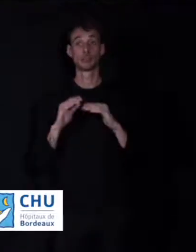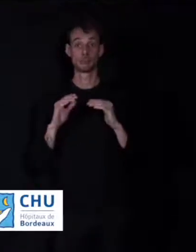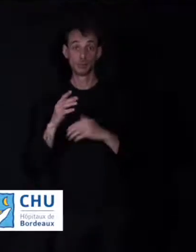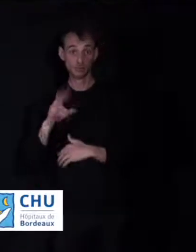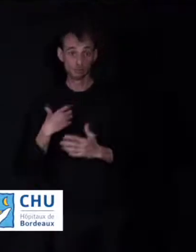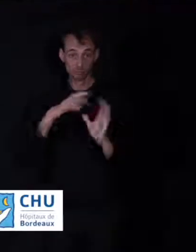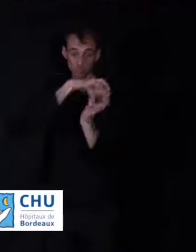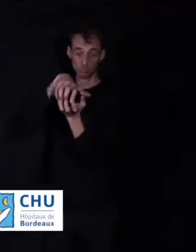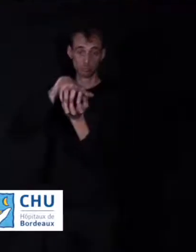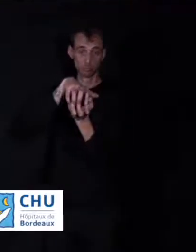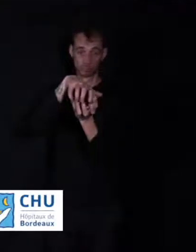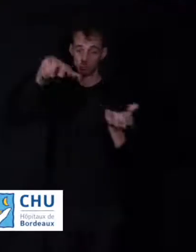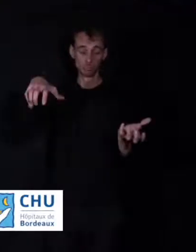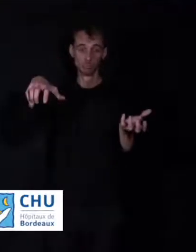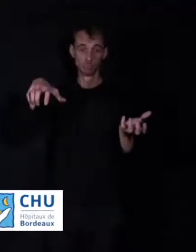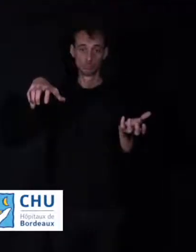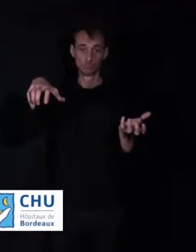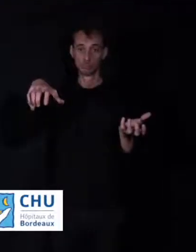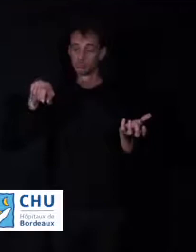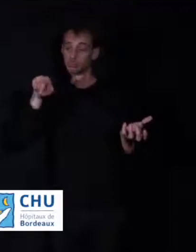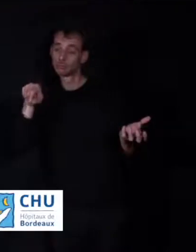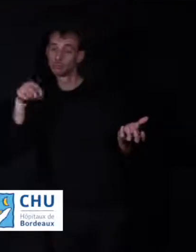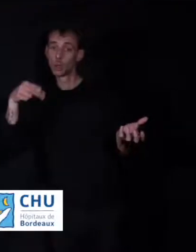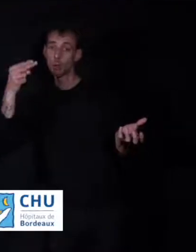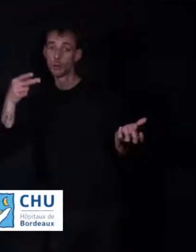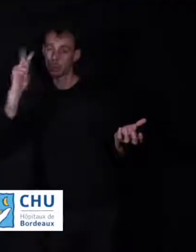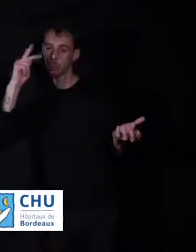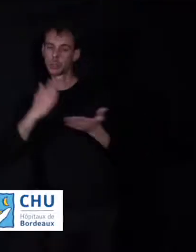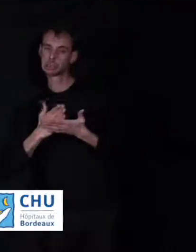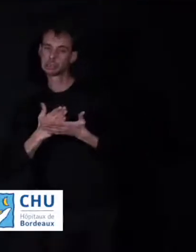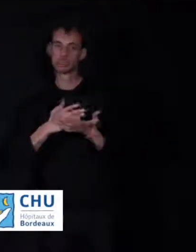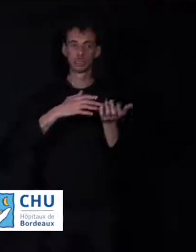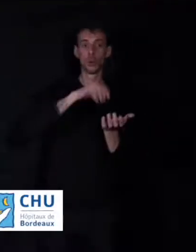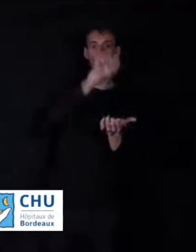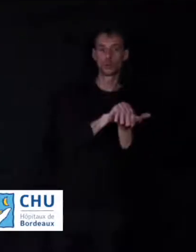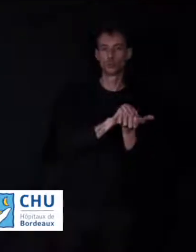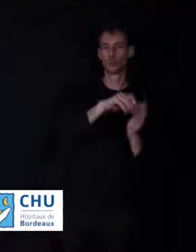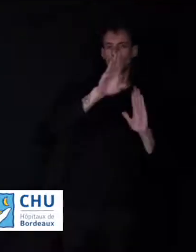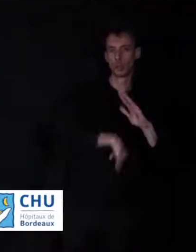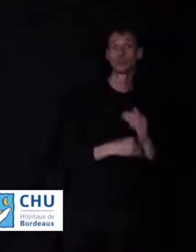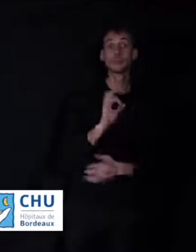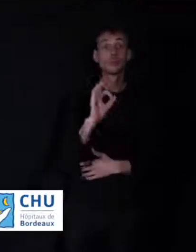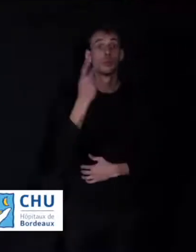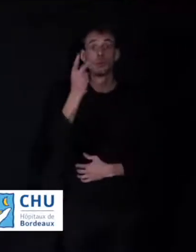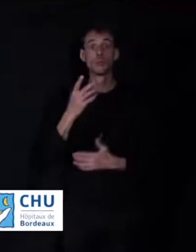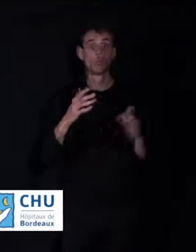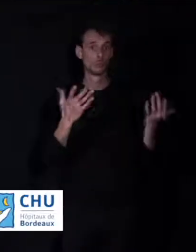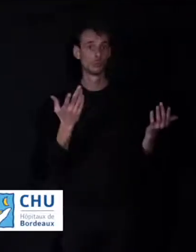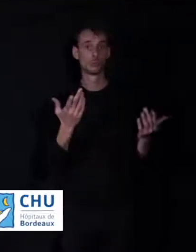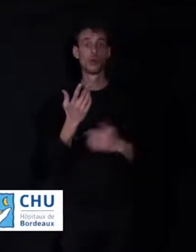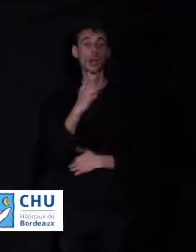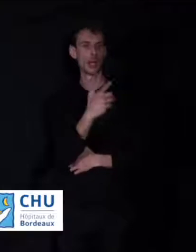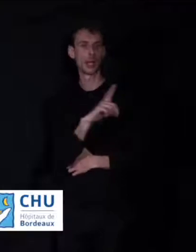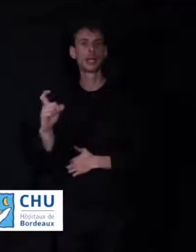le nord, on a plus de doutes par rapport au sud. Alors vous allez me dire, oui, le sud, finalement, beaucoup de pays sont en gris, et notamment en Afrique, sur lesquels,